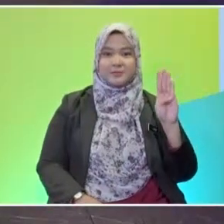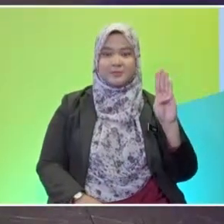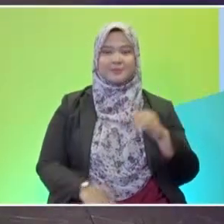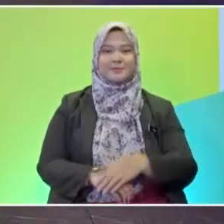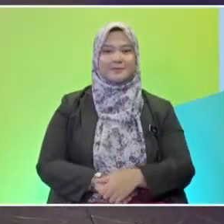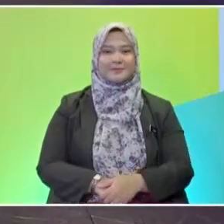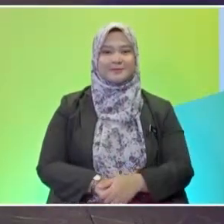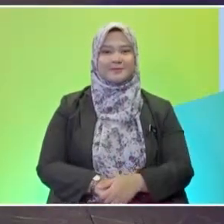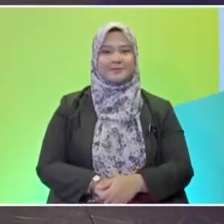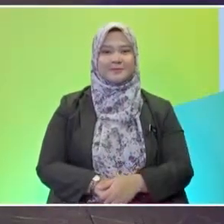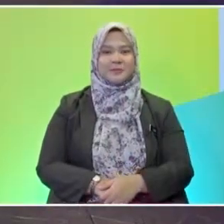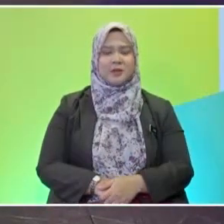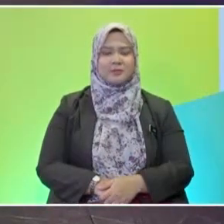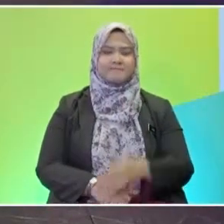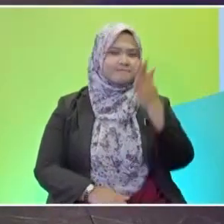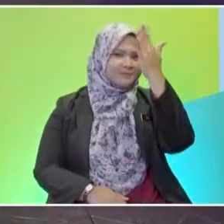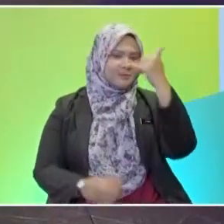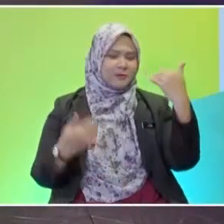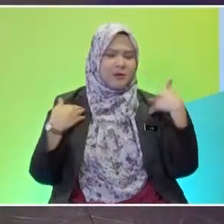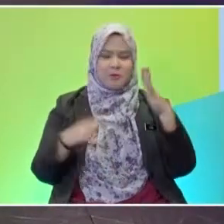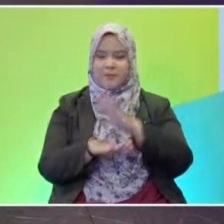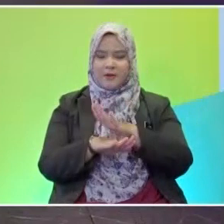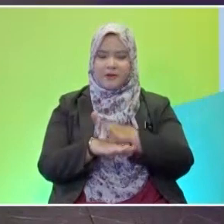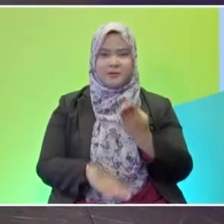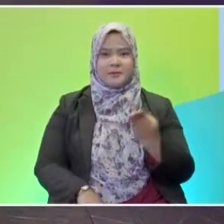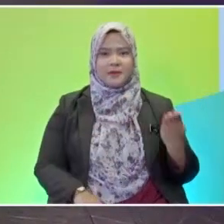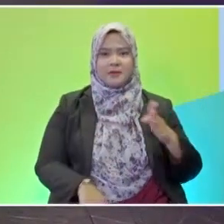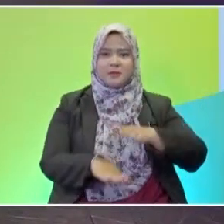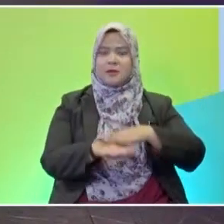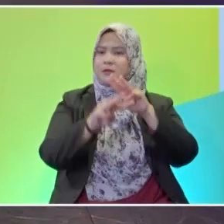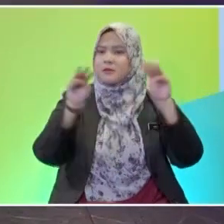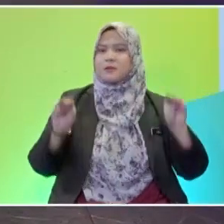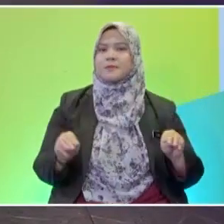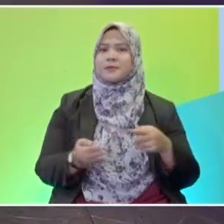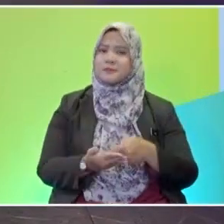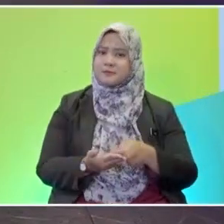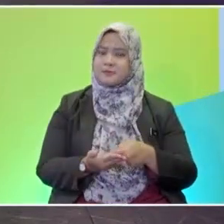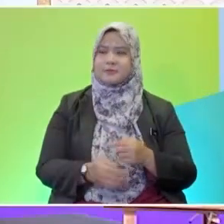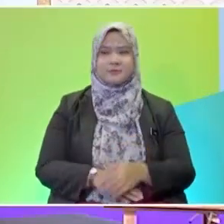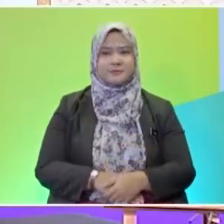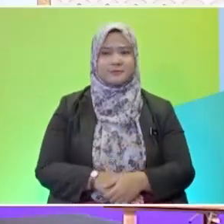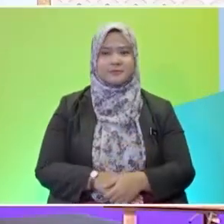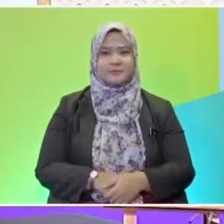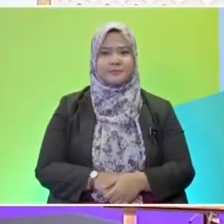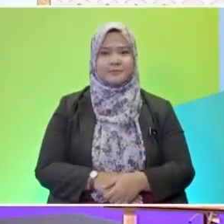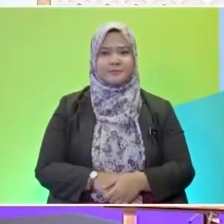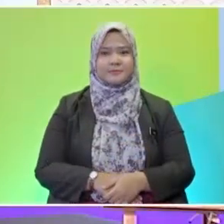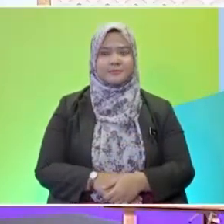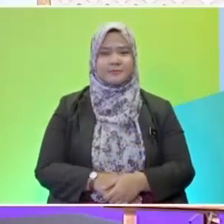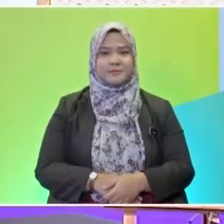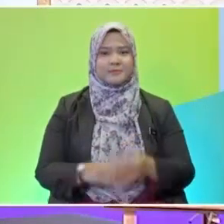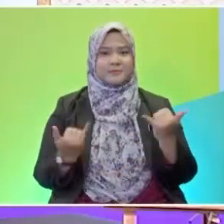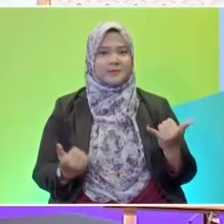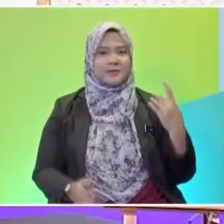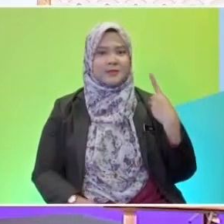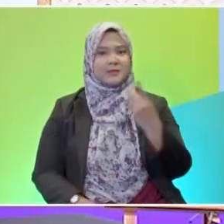di depan kita yang harus kita lakukan kedua ini kita akan masuk ke semen ada